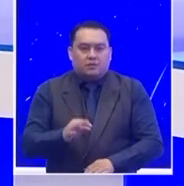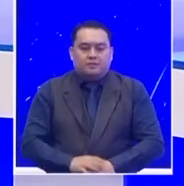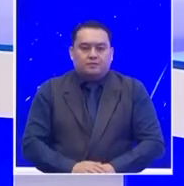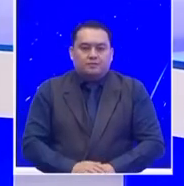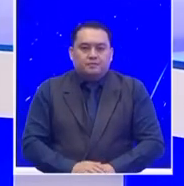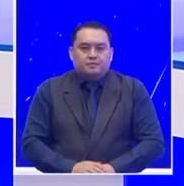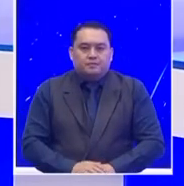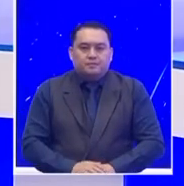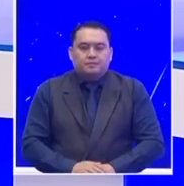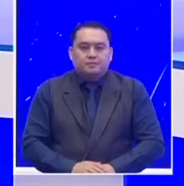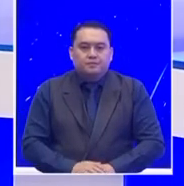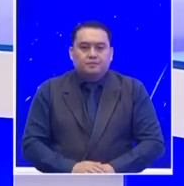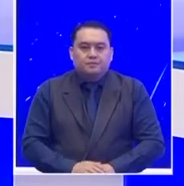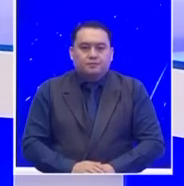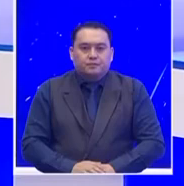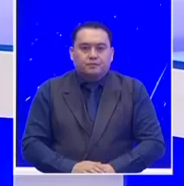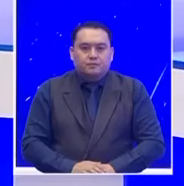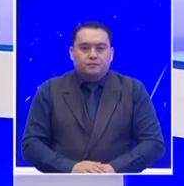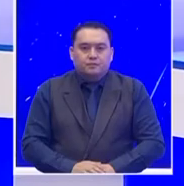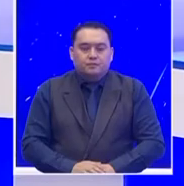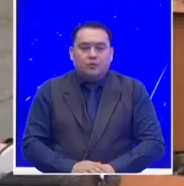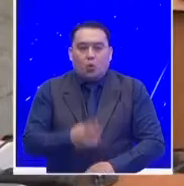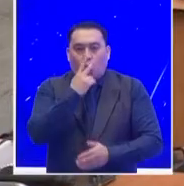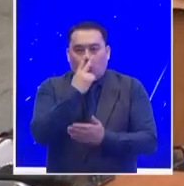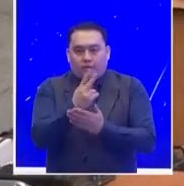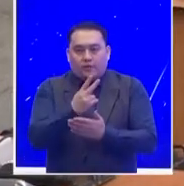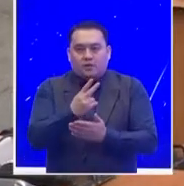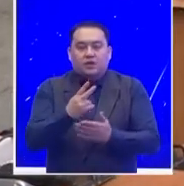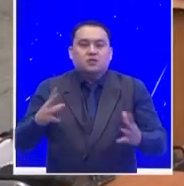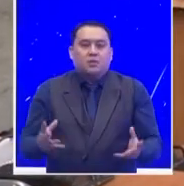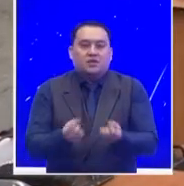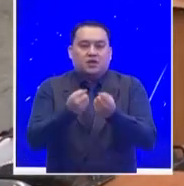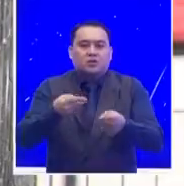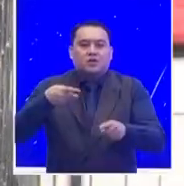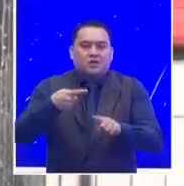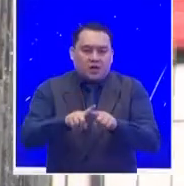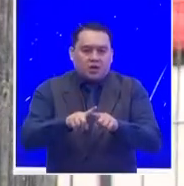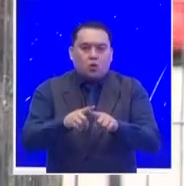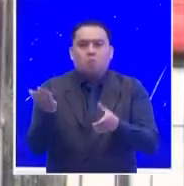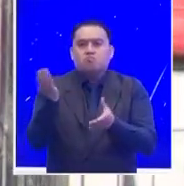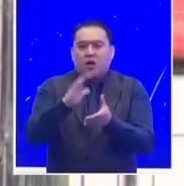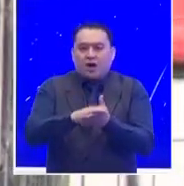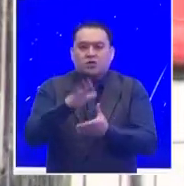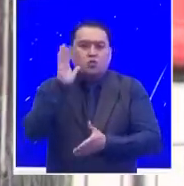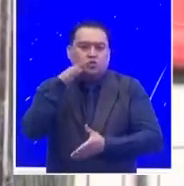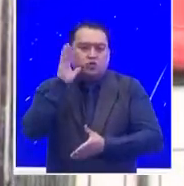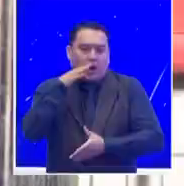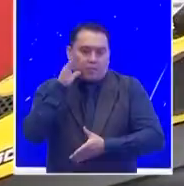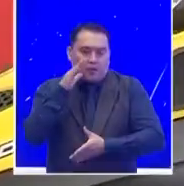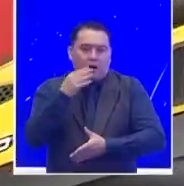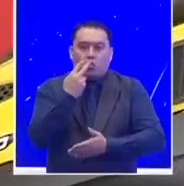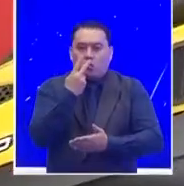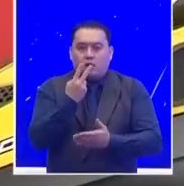Баталовым. Подробности в материале. Увидеть воочию аварийно-спасательную технику, познакомиться с поисковой собакой по кличке